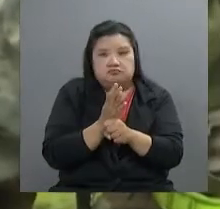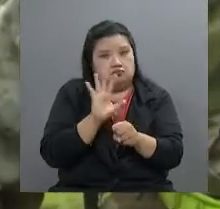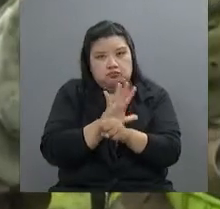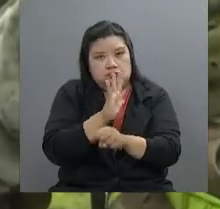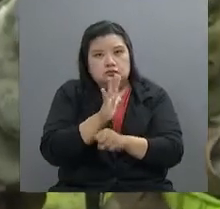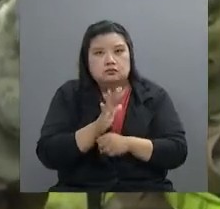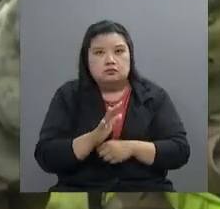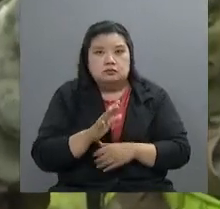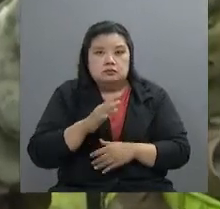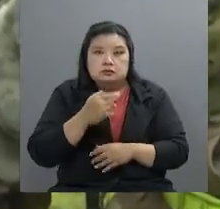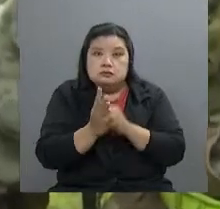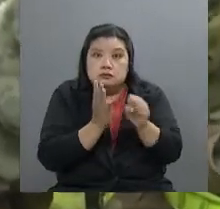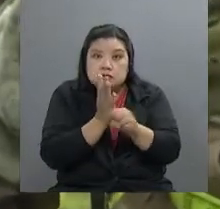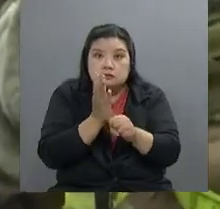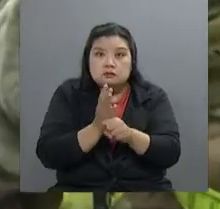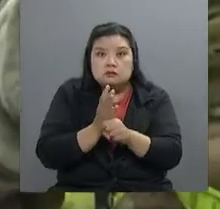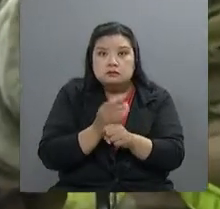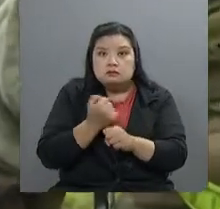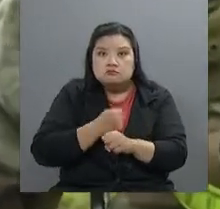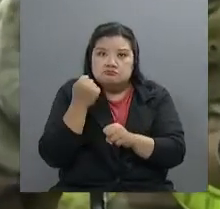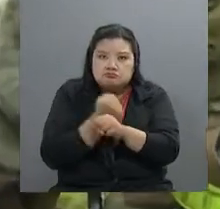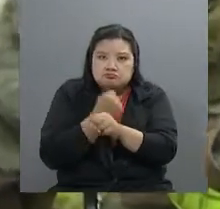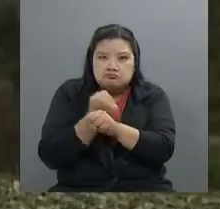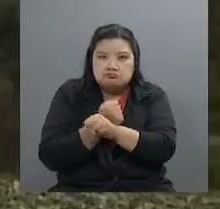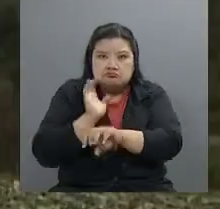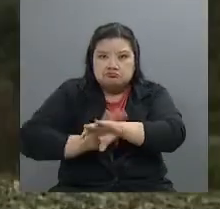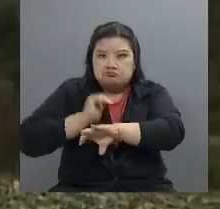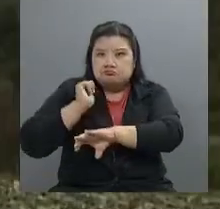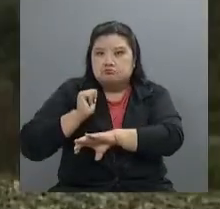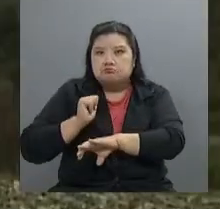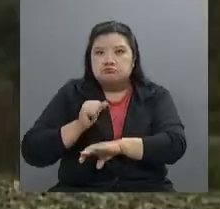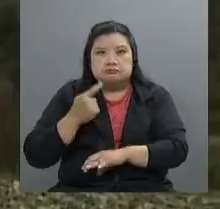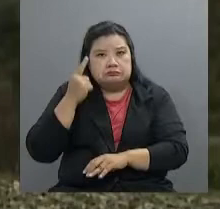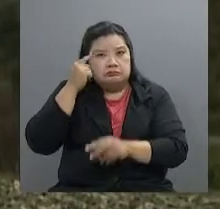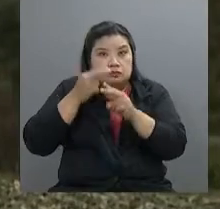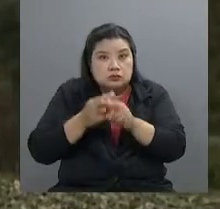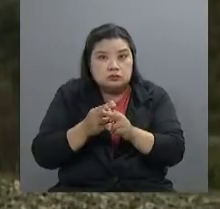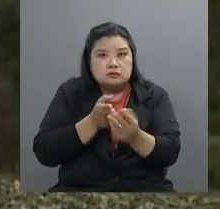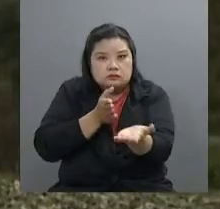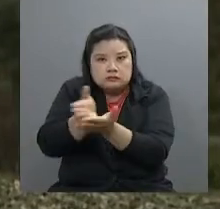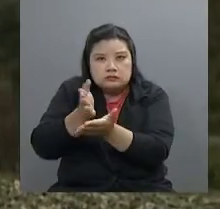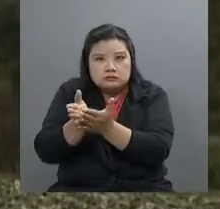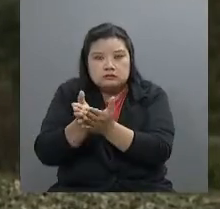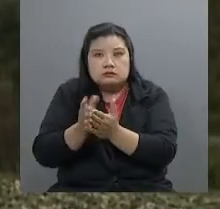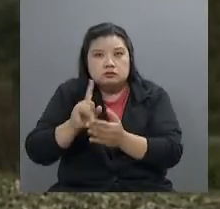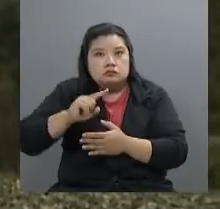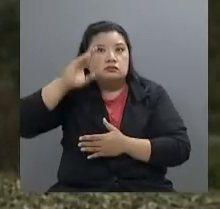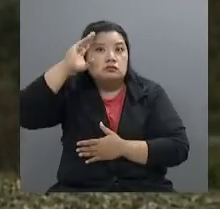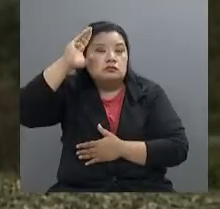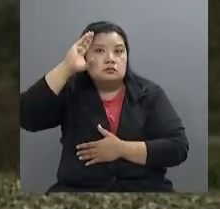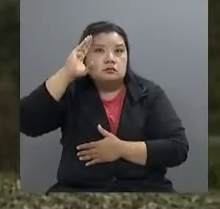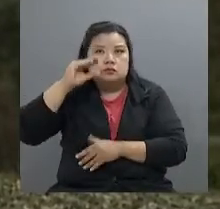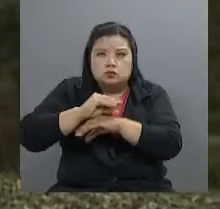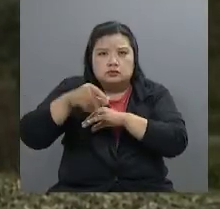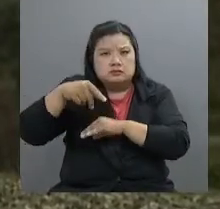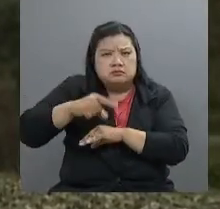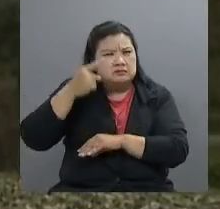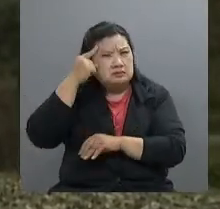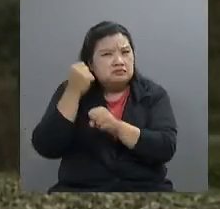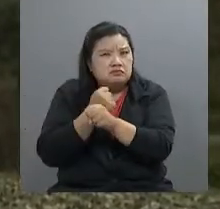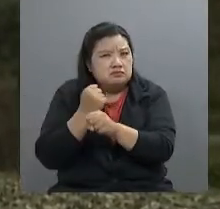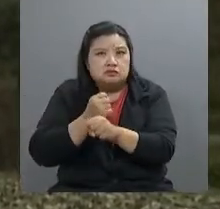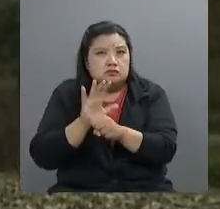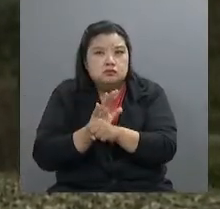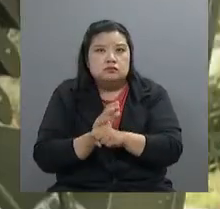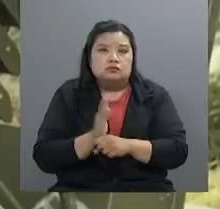มากพอที่จะเรียนรู้ทักษะเฉพาะทางหรือว่าการฝึกฝนในโครงการพิเศษจะทำให้กองทัพอินเดียขาดแคลนหาที่มี